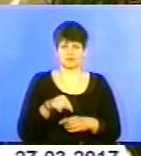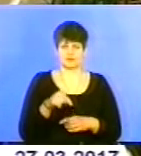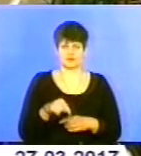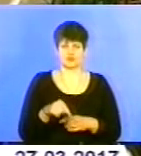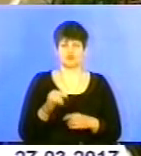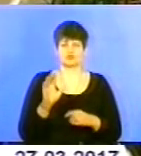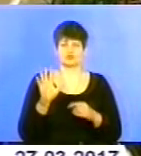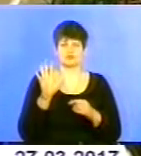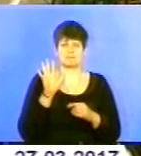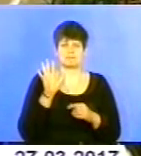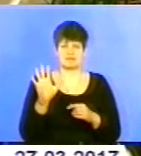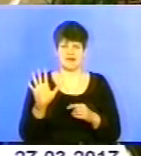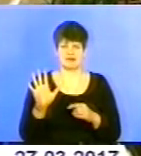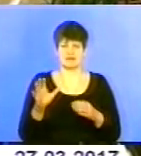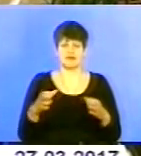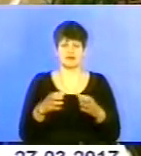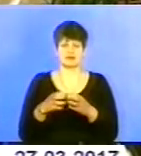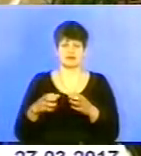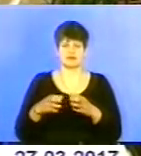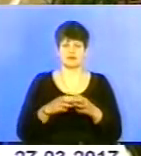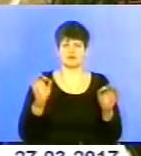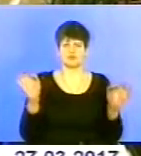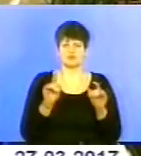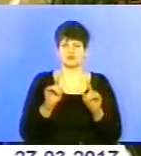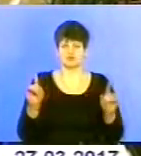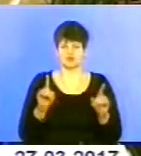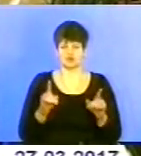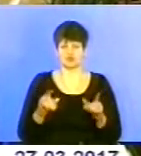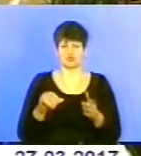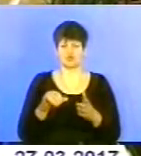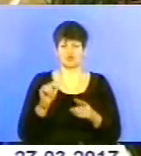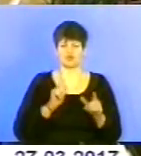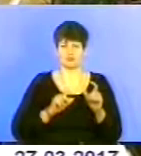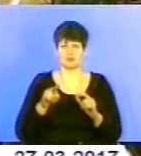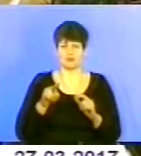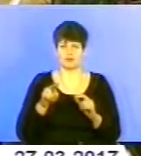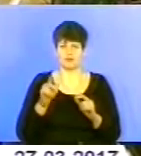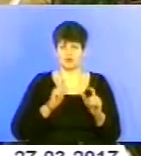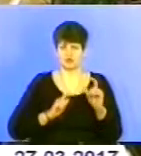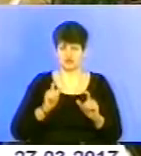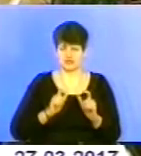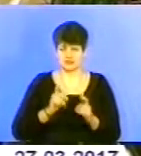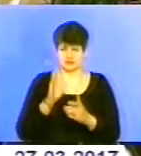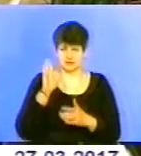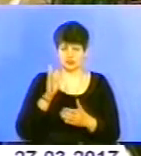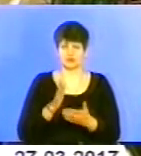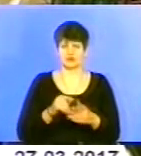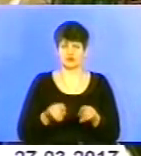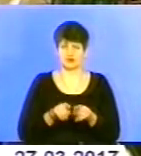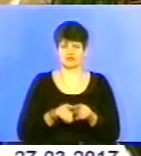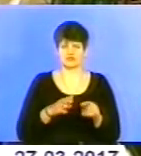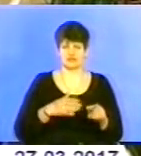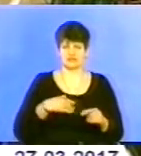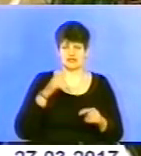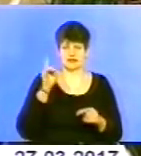сьогодні 5 ансамблів бандуристів, в тому числі із музичного училища. Ці колективи також знані і відомі в нас в області і за межами. Вони